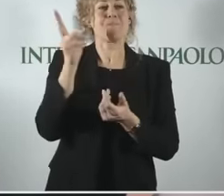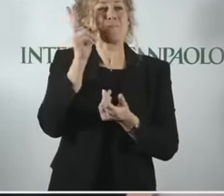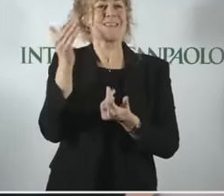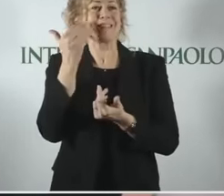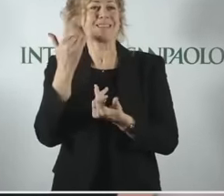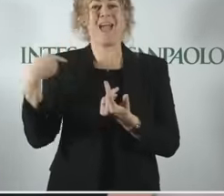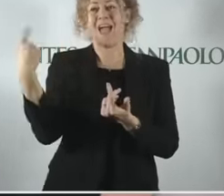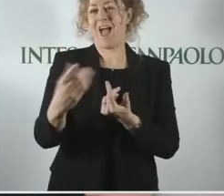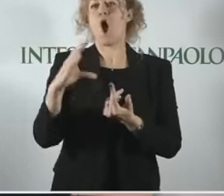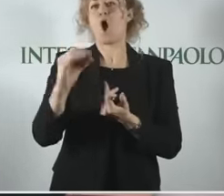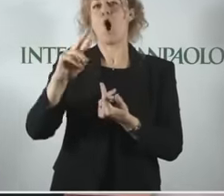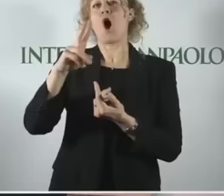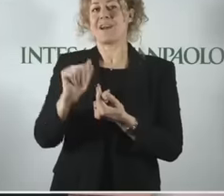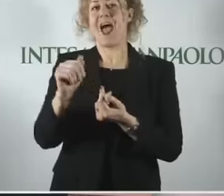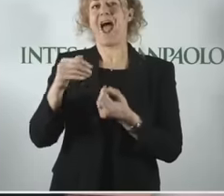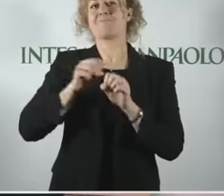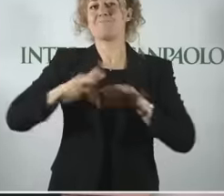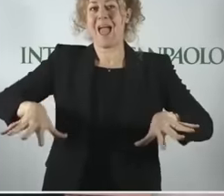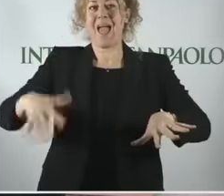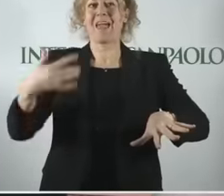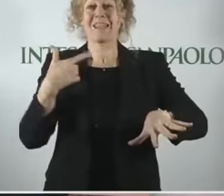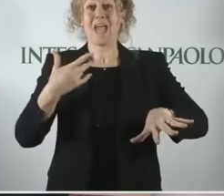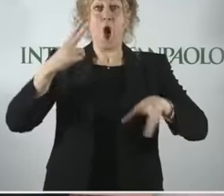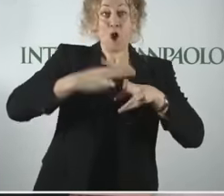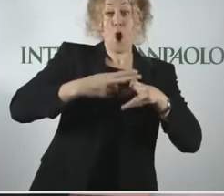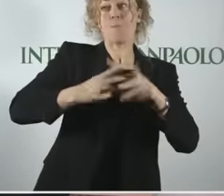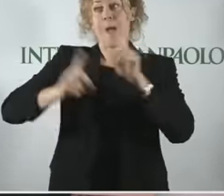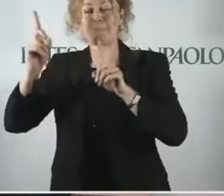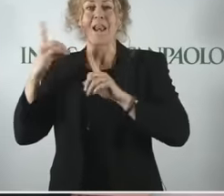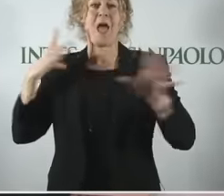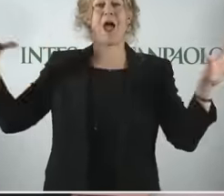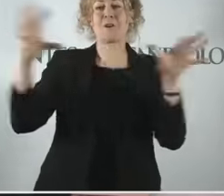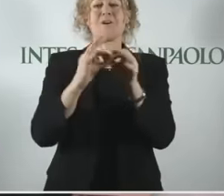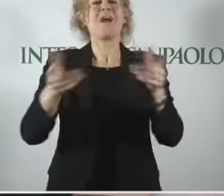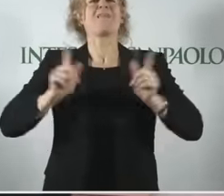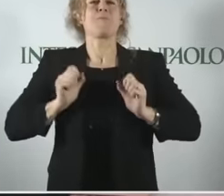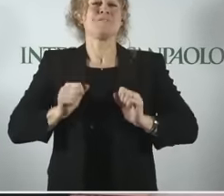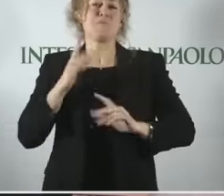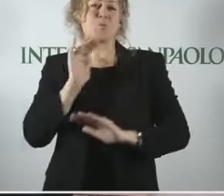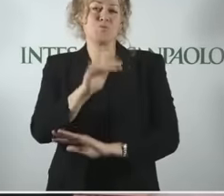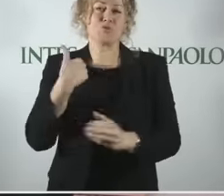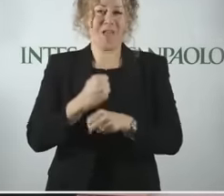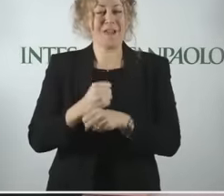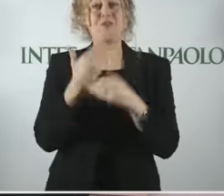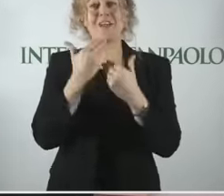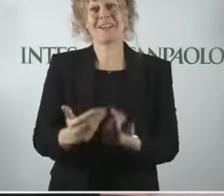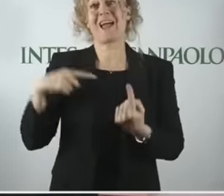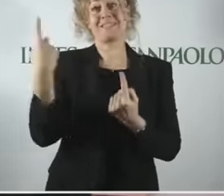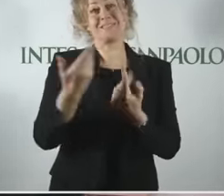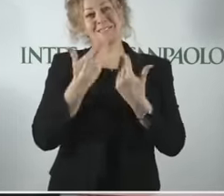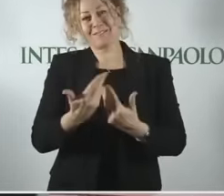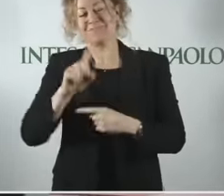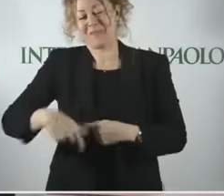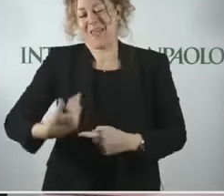media a Roma e a Milano che permettono il nostro lavoro quotidianamente Grazie a tutti anche da parte